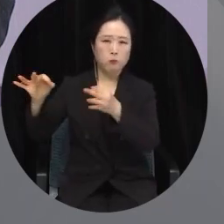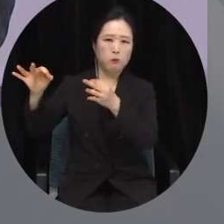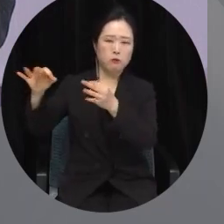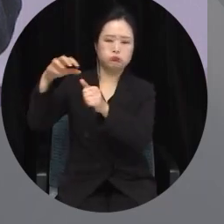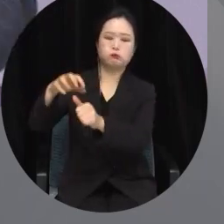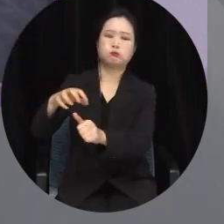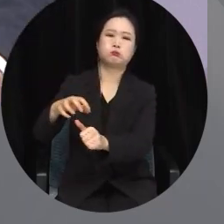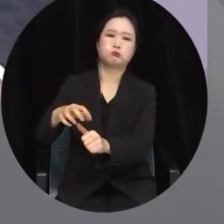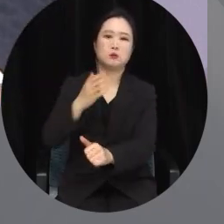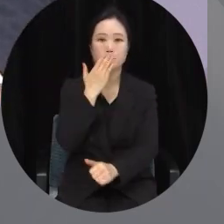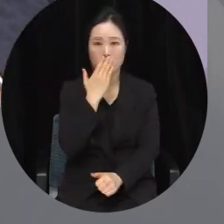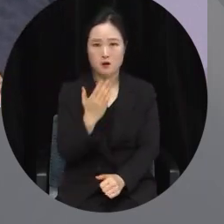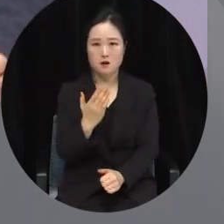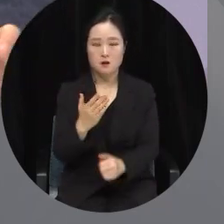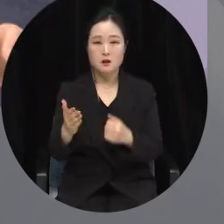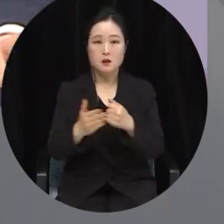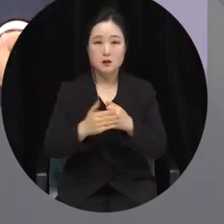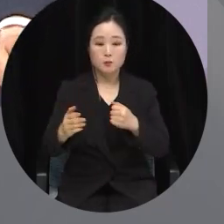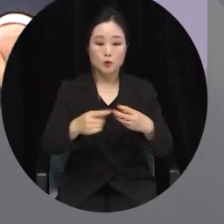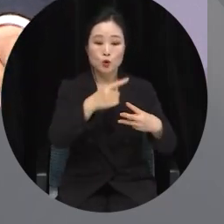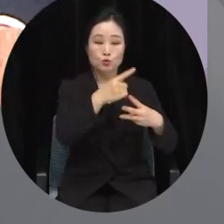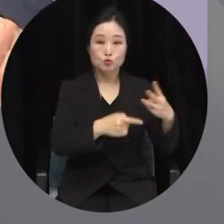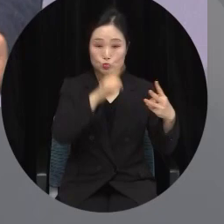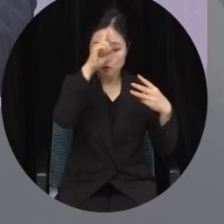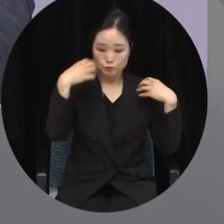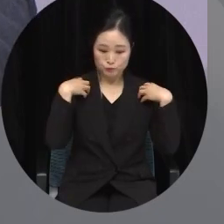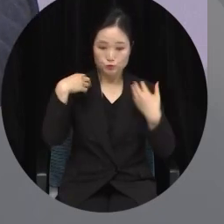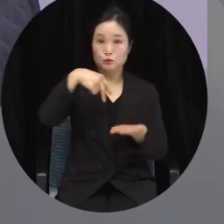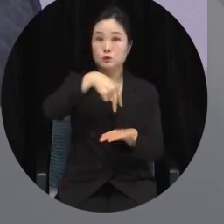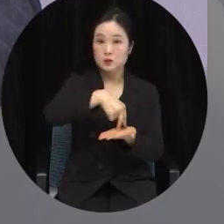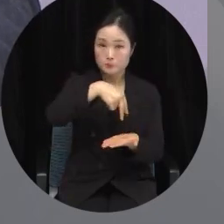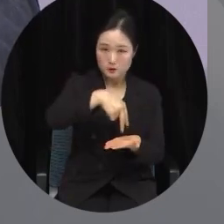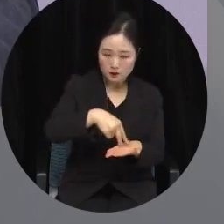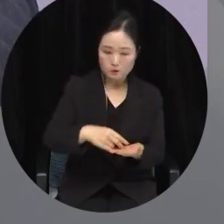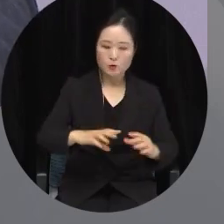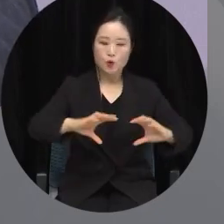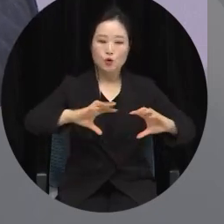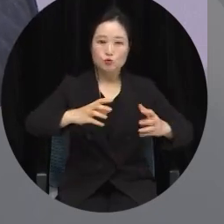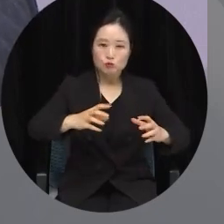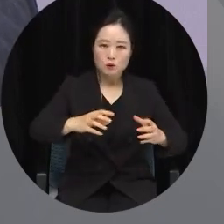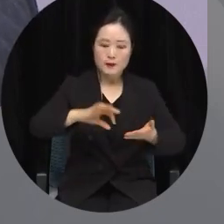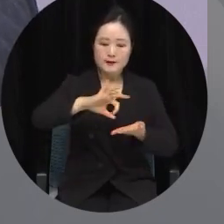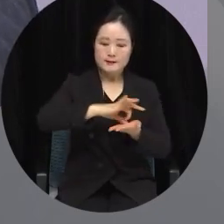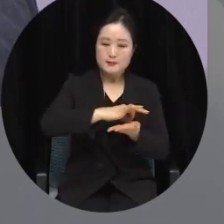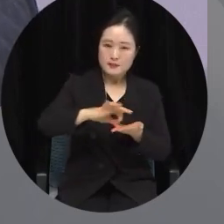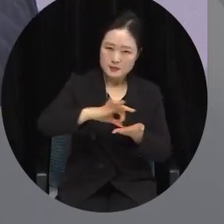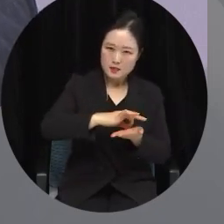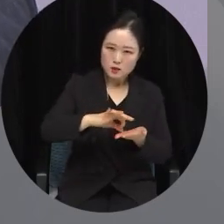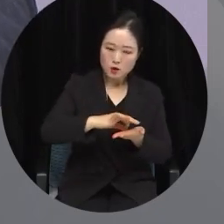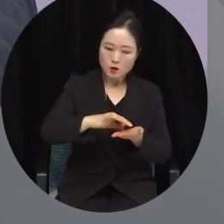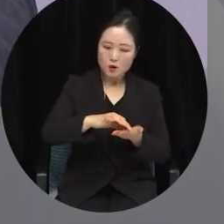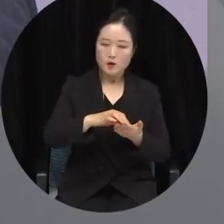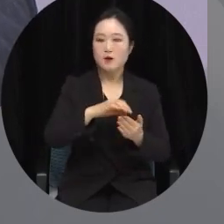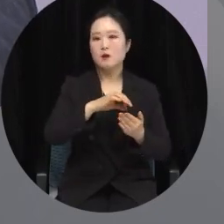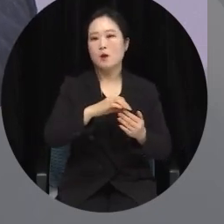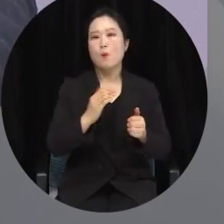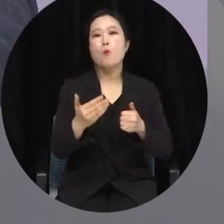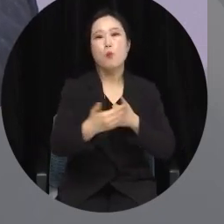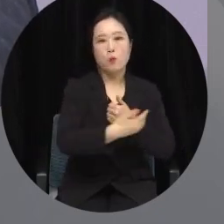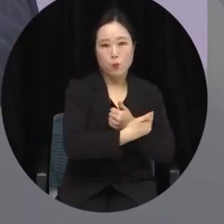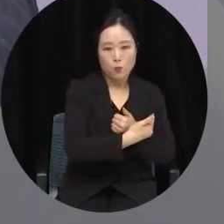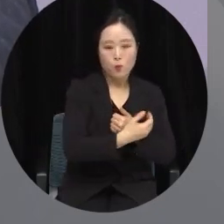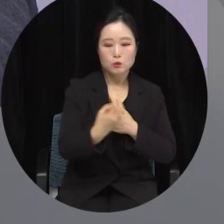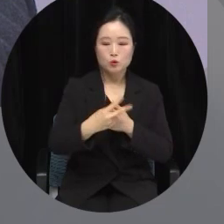지금 윤석열 정부는 국가 재정성 확보 차원뿐만 아니라 물가 집값 안정화를